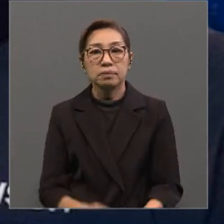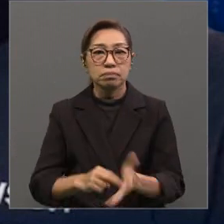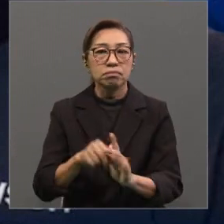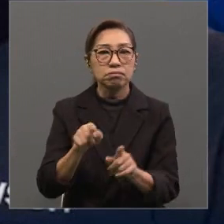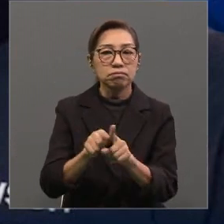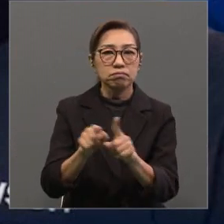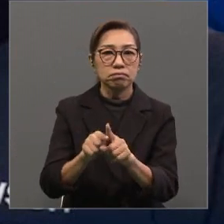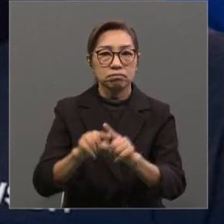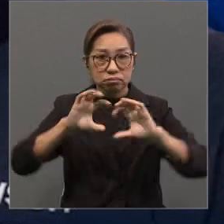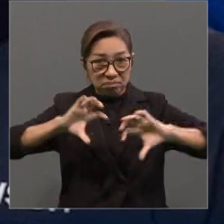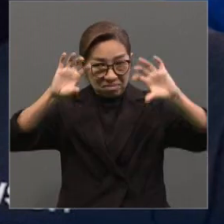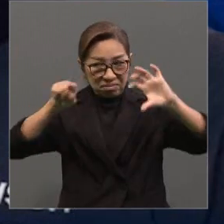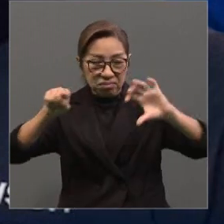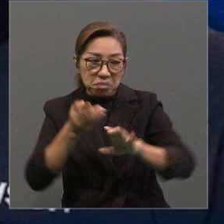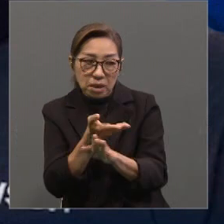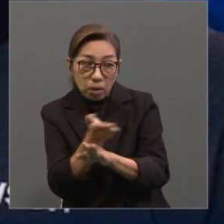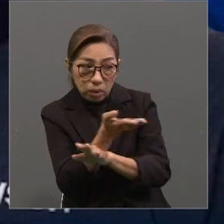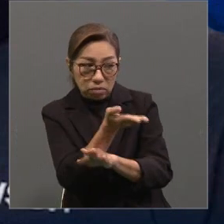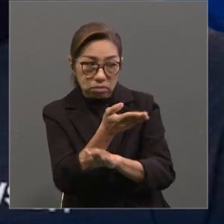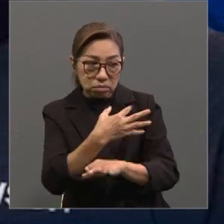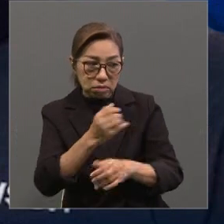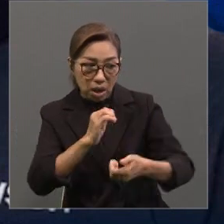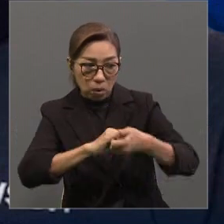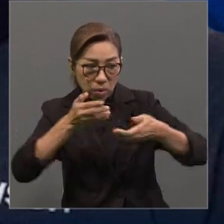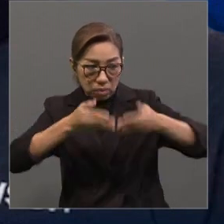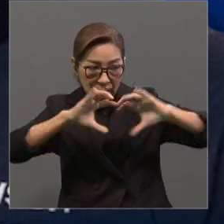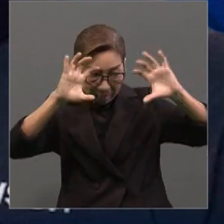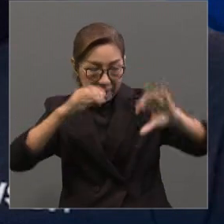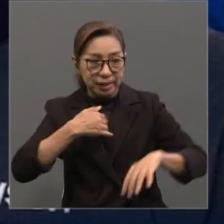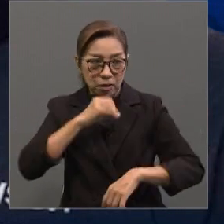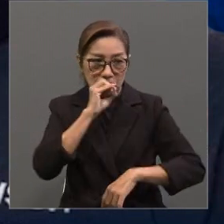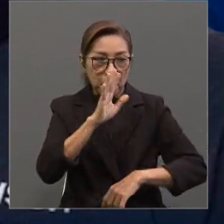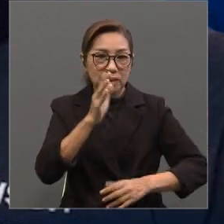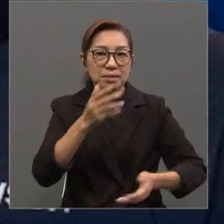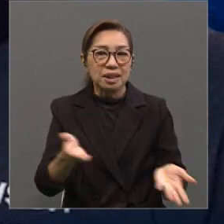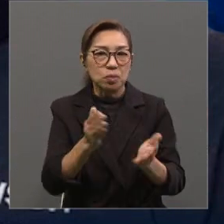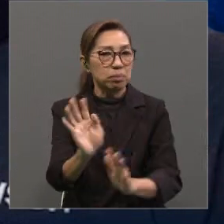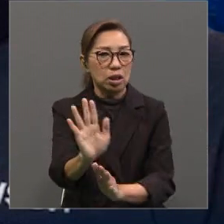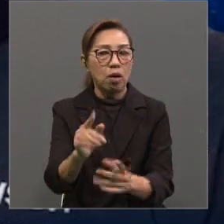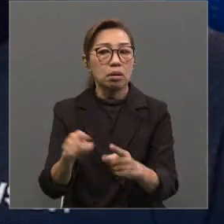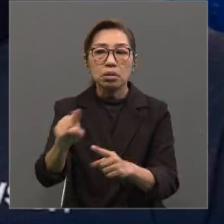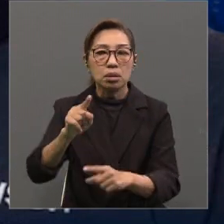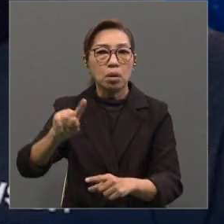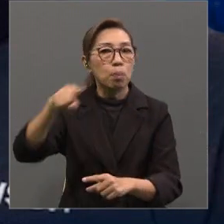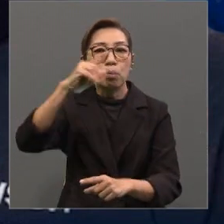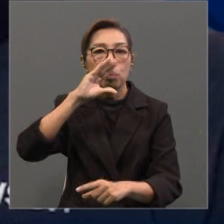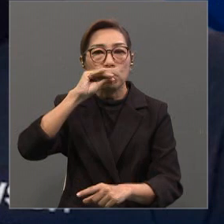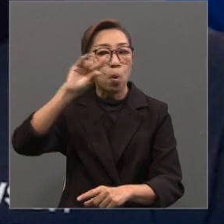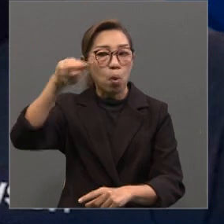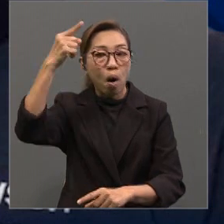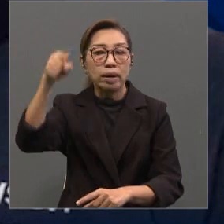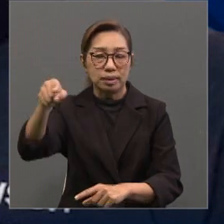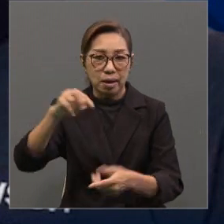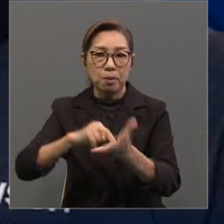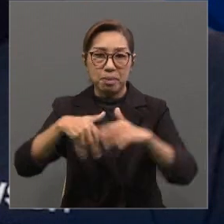ร่วมรัฐบาลมาเป็นเครื่องมือต่อรองพรรคใดประกาศก่อนตรงนี้ล่ะค่ะก็มองว่าจะได้ใจประชาชนแล้วก็สามารถกลับมายืนบนถนนการ